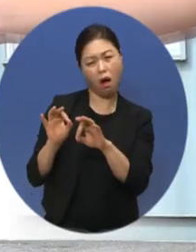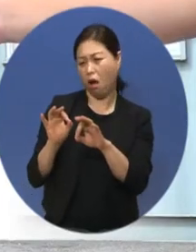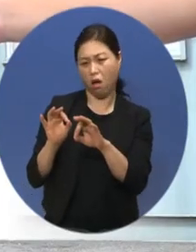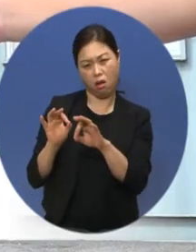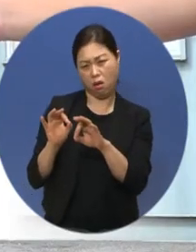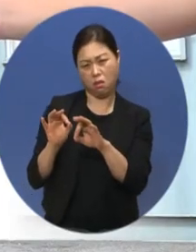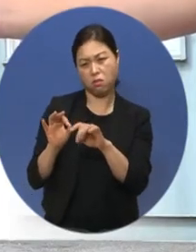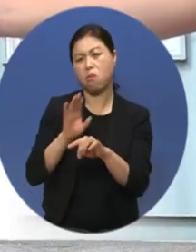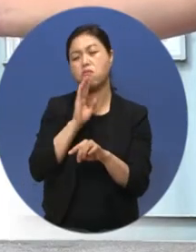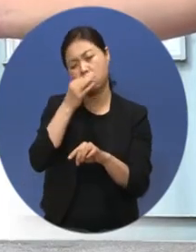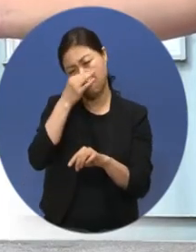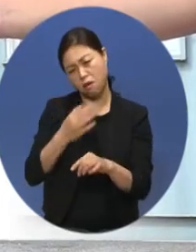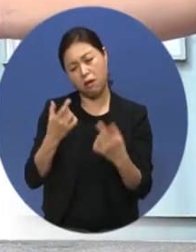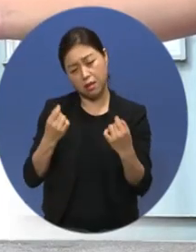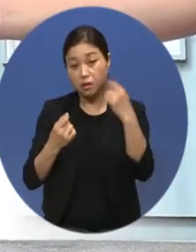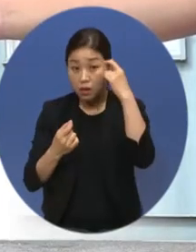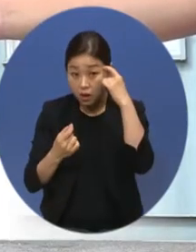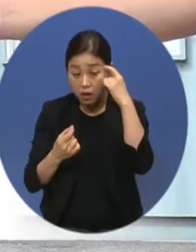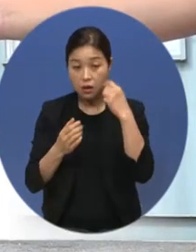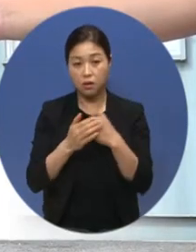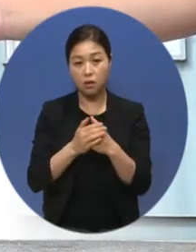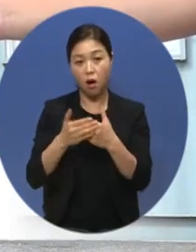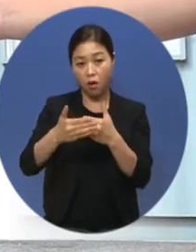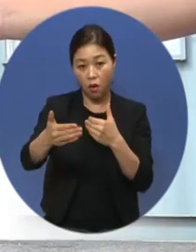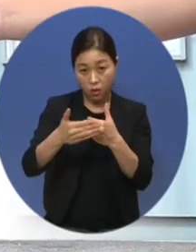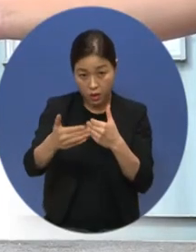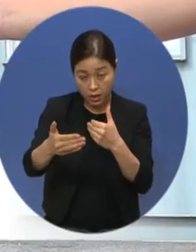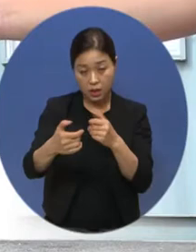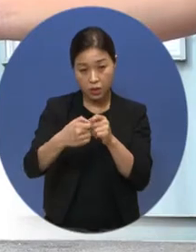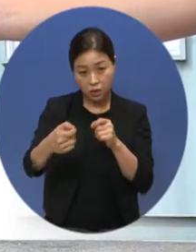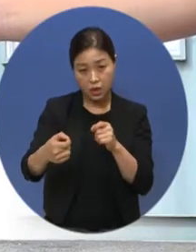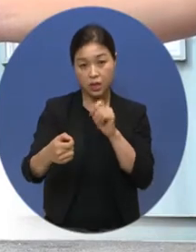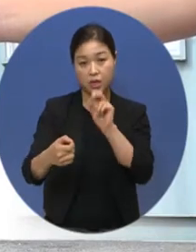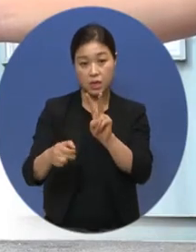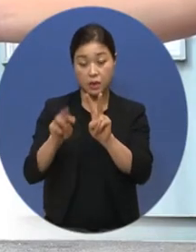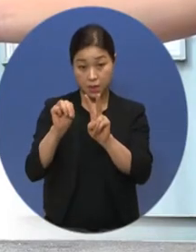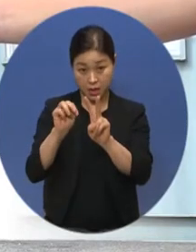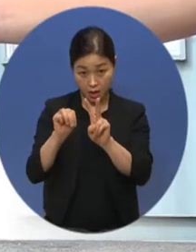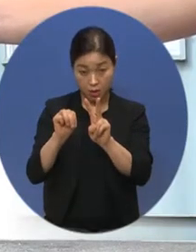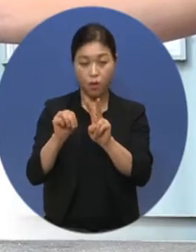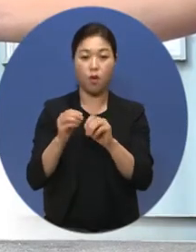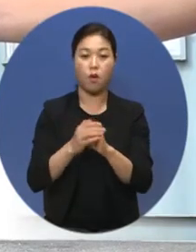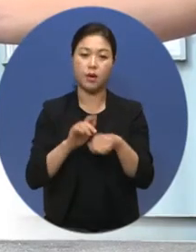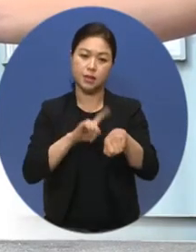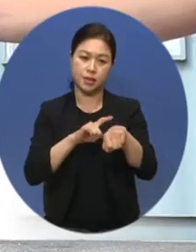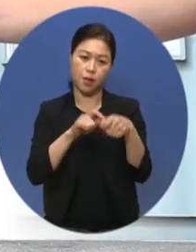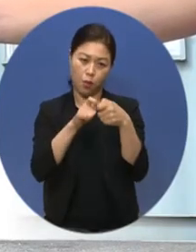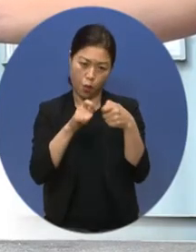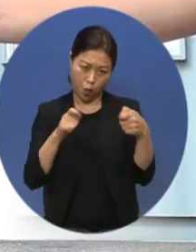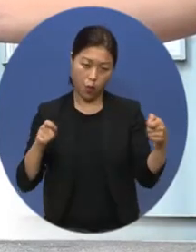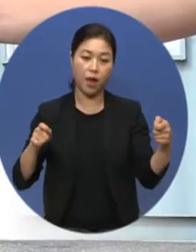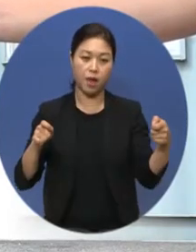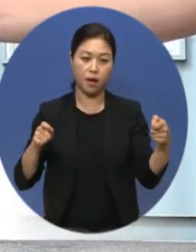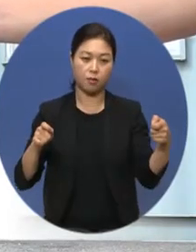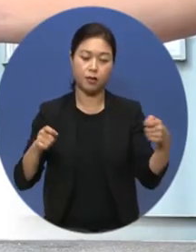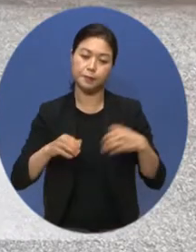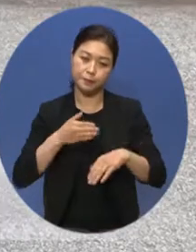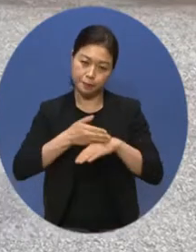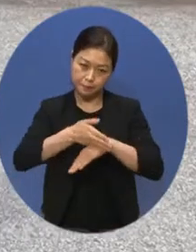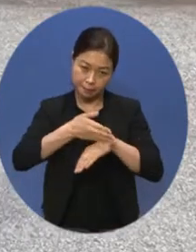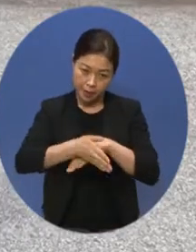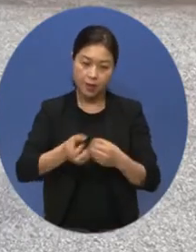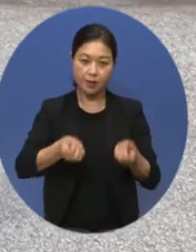생각으로 거리두기에 2m를 두고서 긴 시간을 두고 이렇게 행사를 시작을